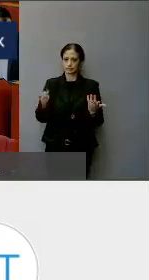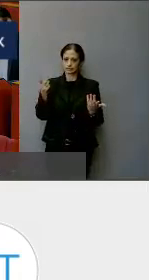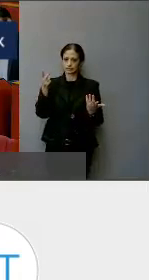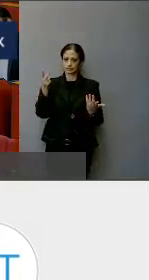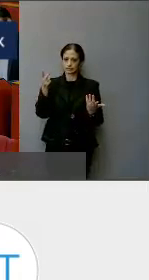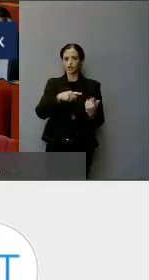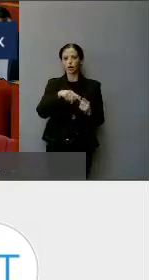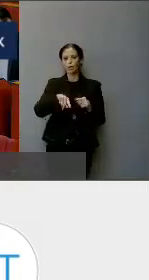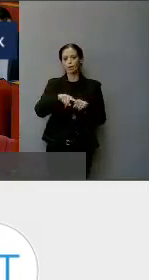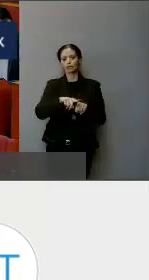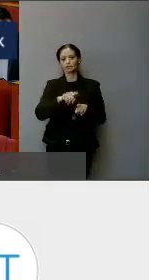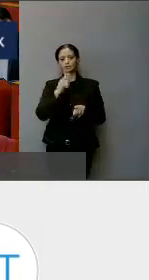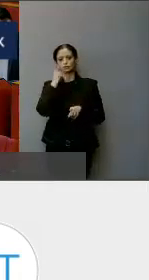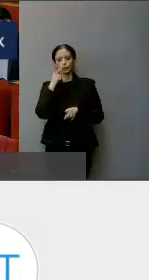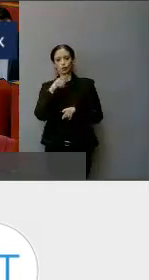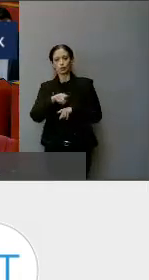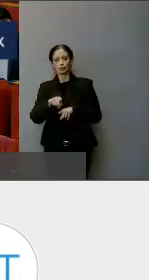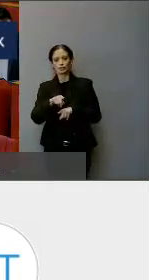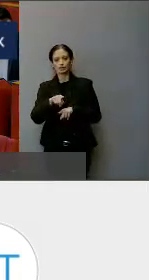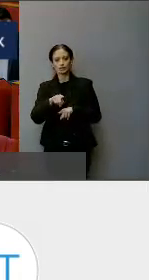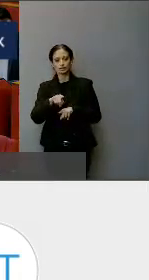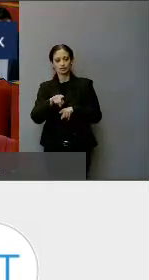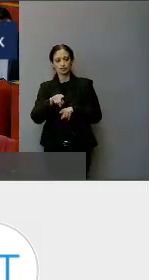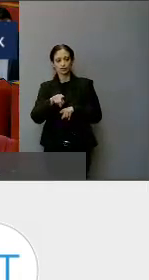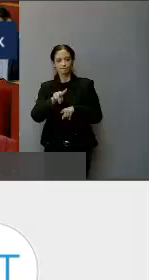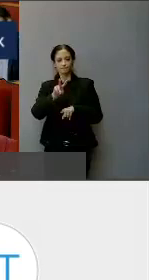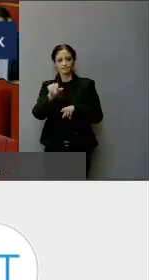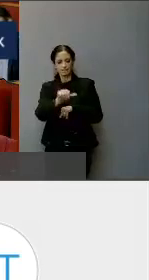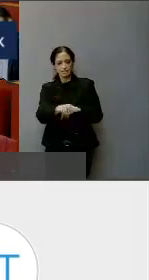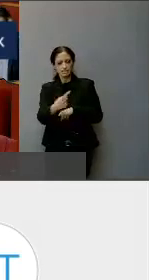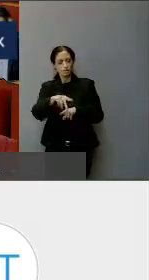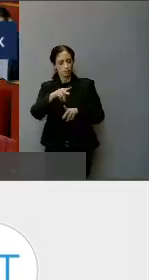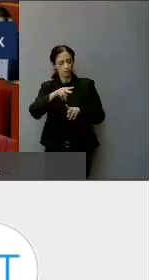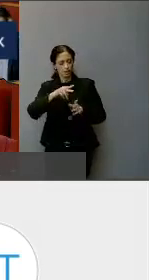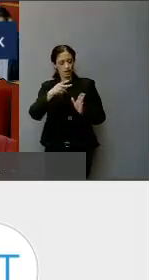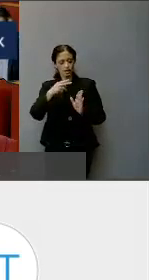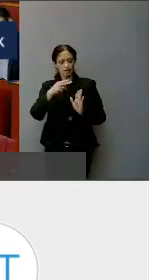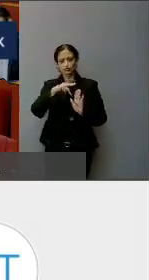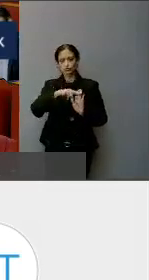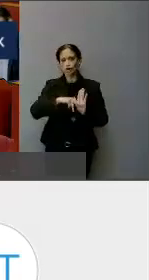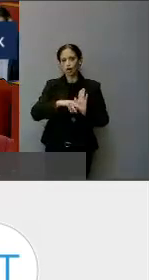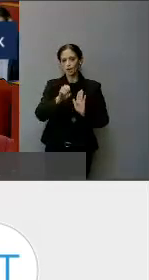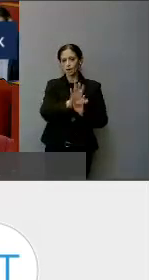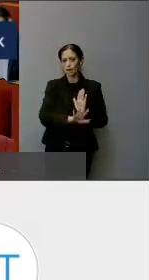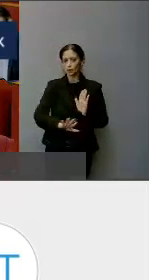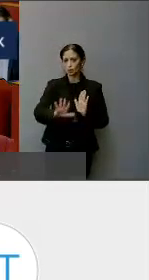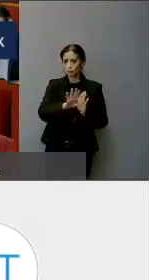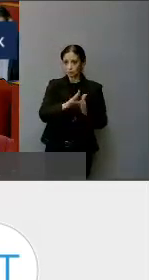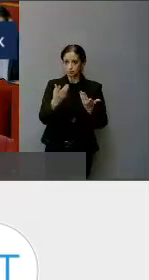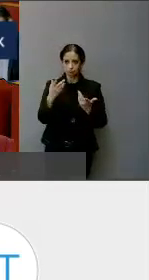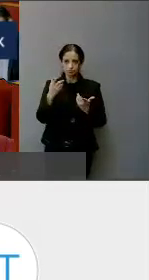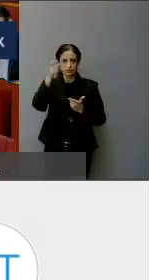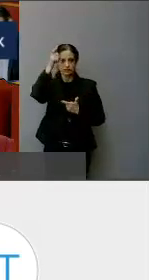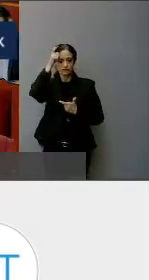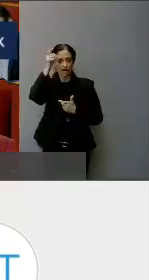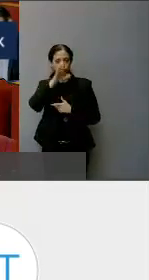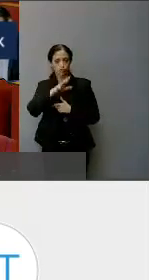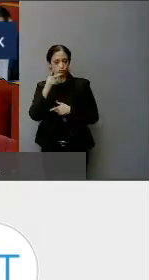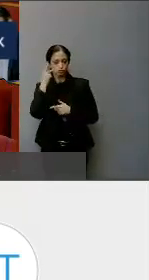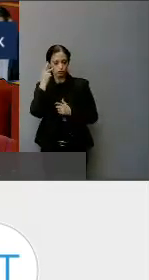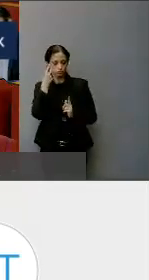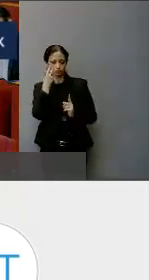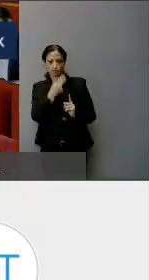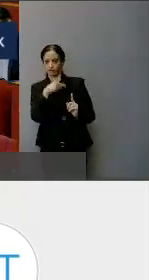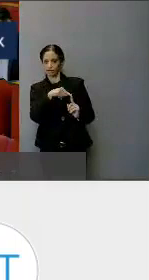la vas è una norma europea che poi è stata ripresa da dallo stato dalla regione che dice che non si possono fare